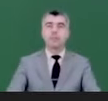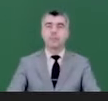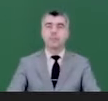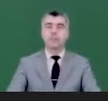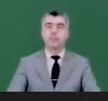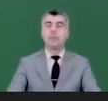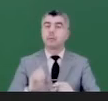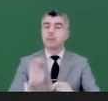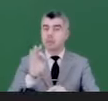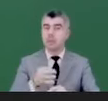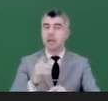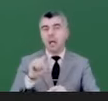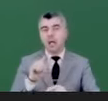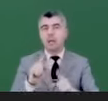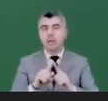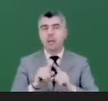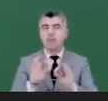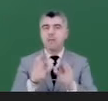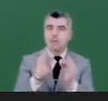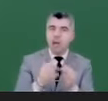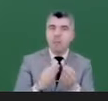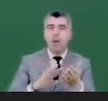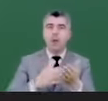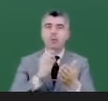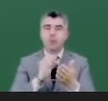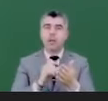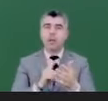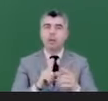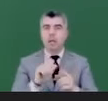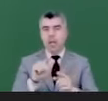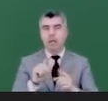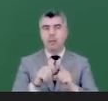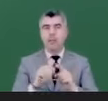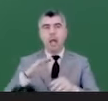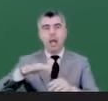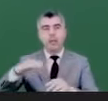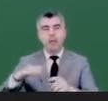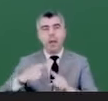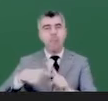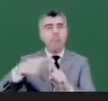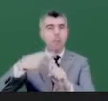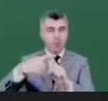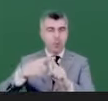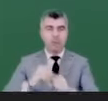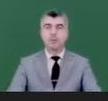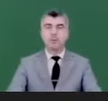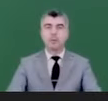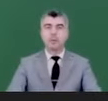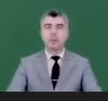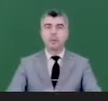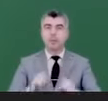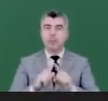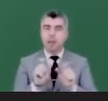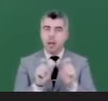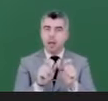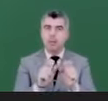خلينا الهوامش مرتبطه بالحملات العائليه خاصه الاجراء اللي عندهم اطفال حيث رفعنا من الكلفه